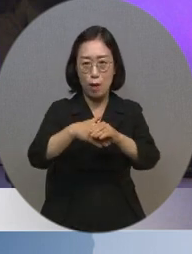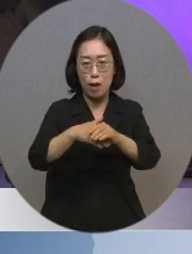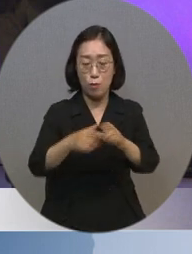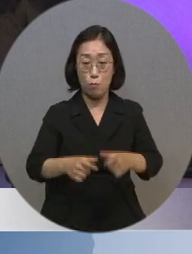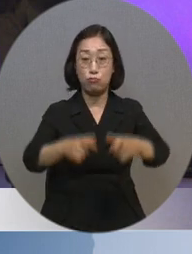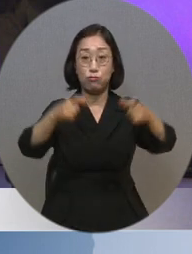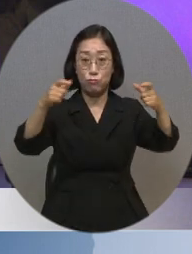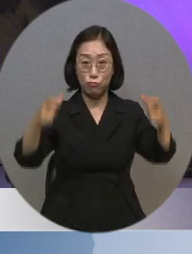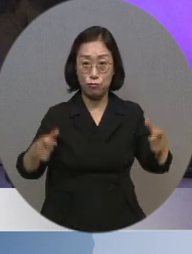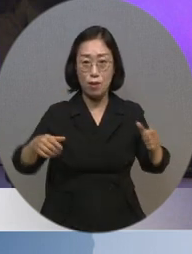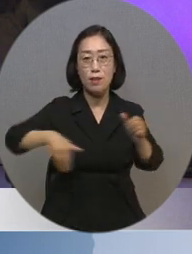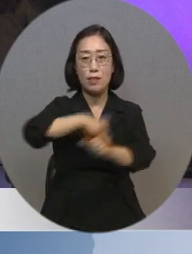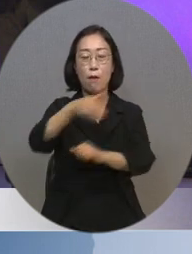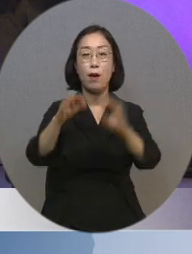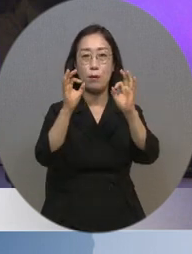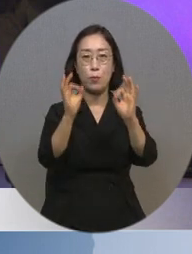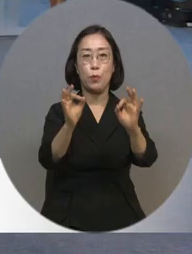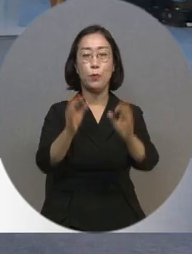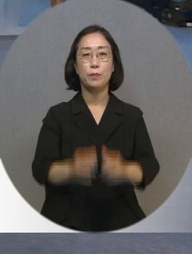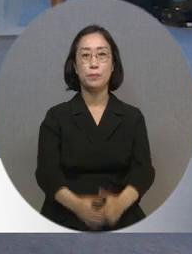자리에 다녀왔습니다.